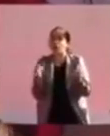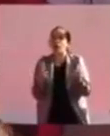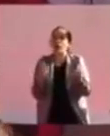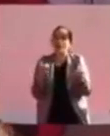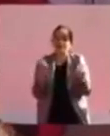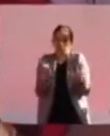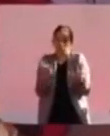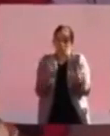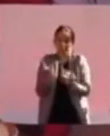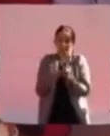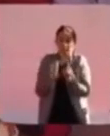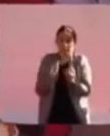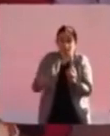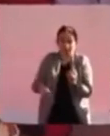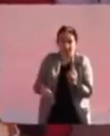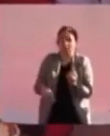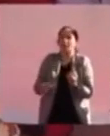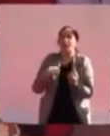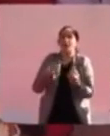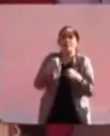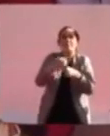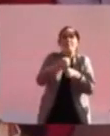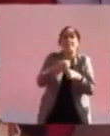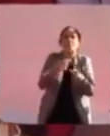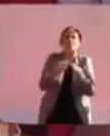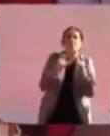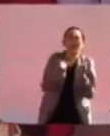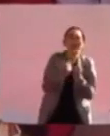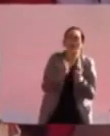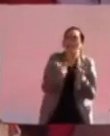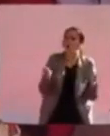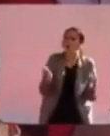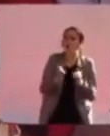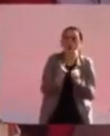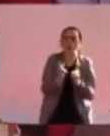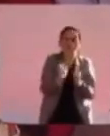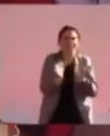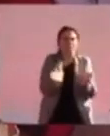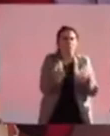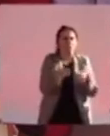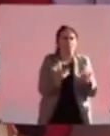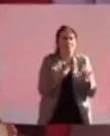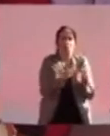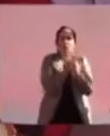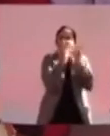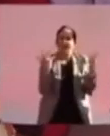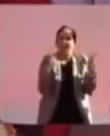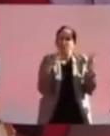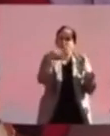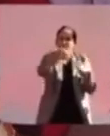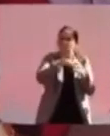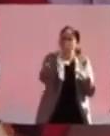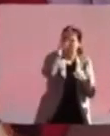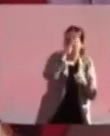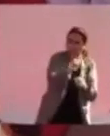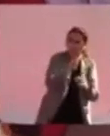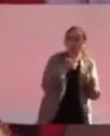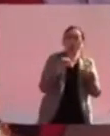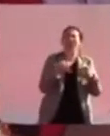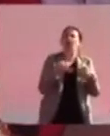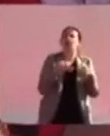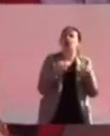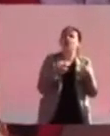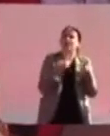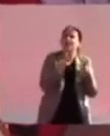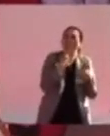medicina generale non ha alcun inquadramento accademico e corsa completamente gestito da un sindacato corporativo e dalla